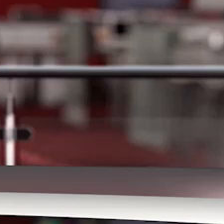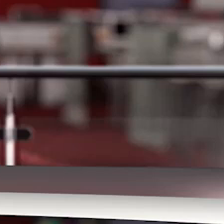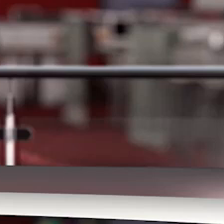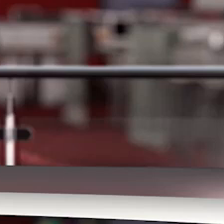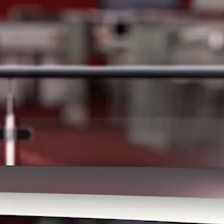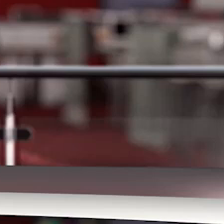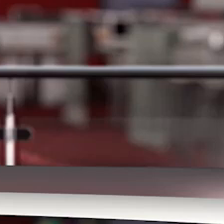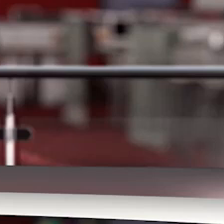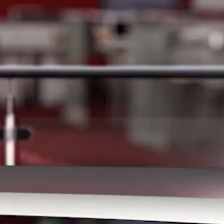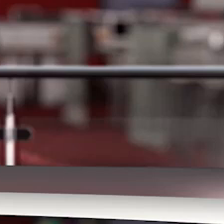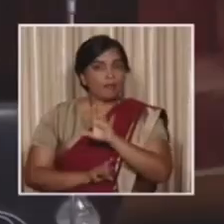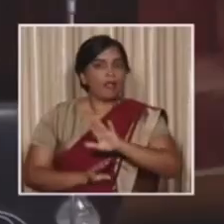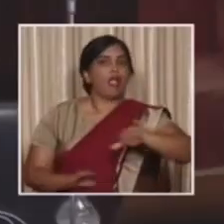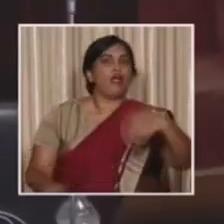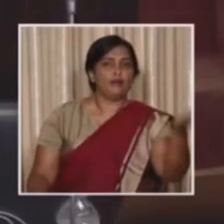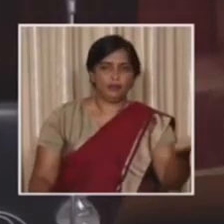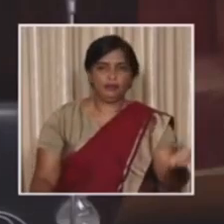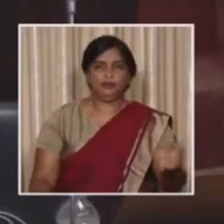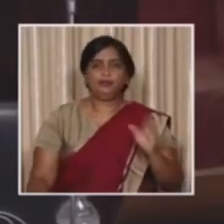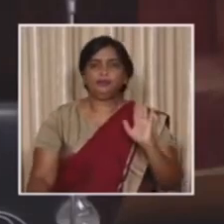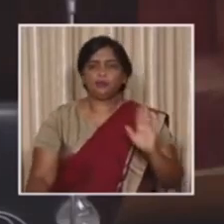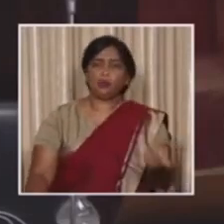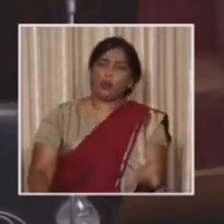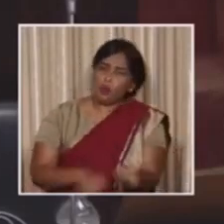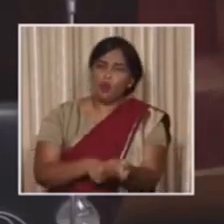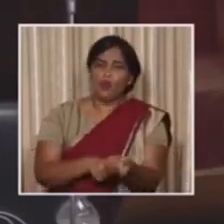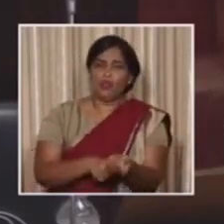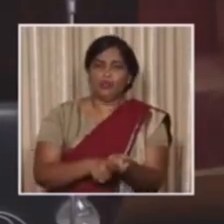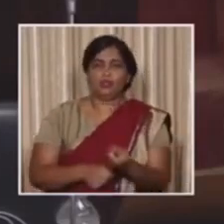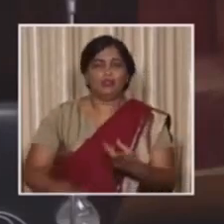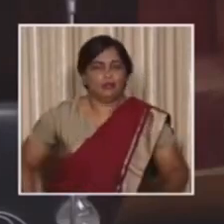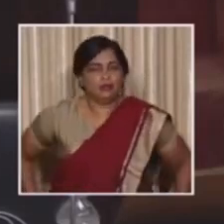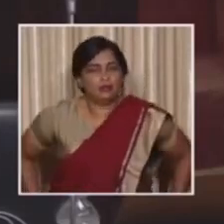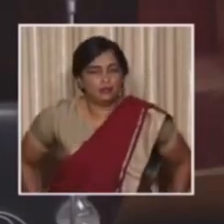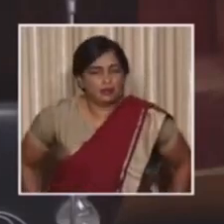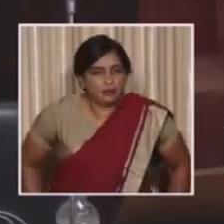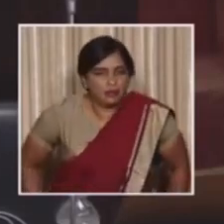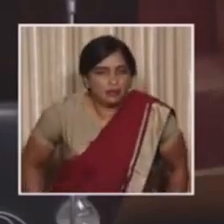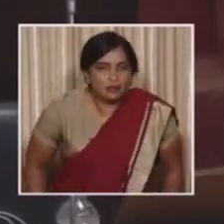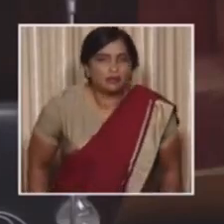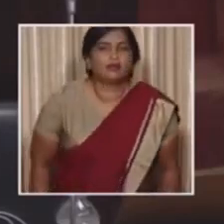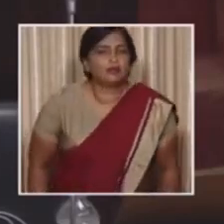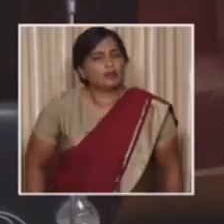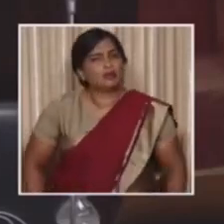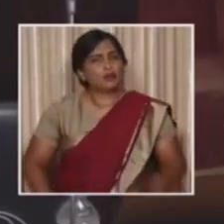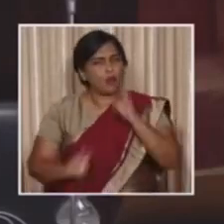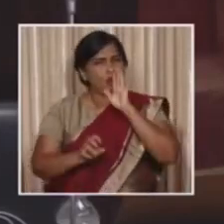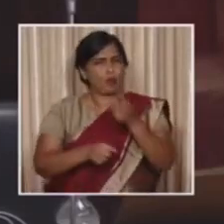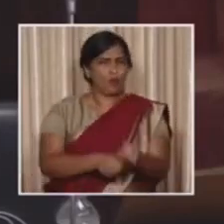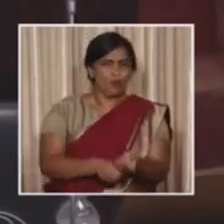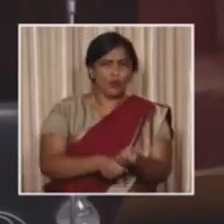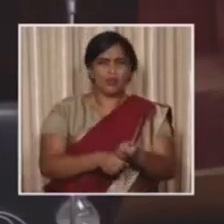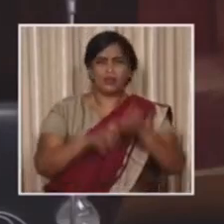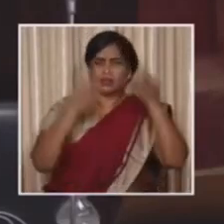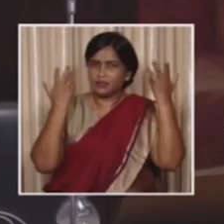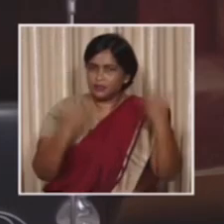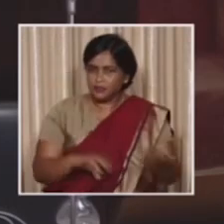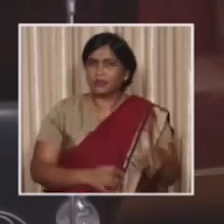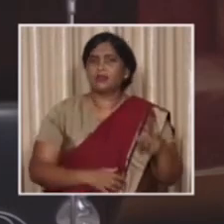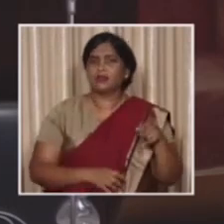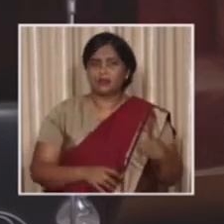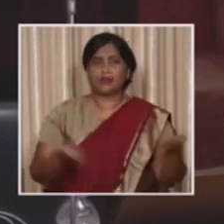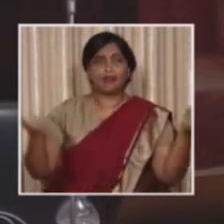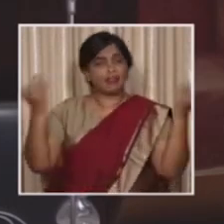குற்றம் சுமத்தியுள்ளார். எதிர்க்கட்சித் தலைவரை தாக்கும் அளவிற்கு ஜனாதிபதி ரணில் விக்ரமசிங்க கீழ்த்தனமான விடயத்தை